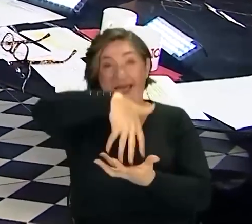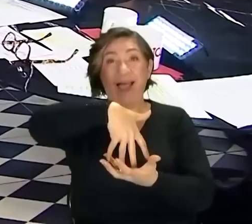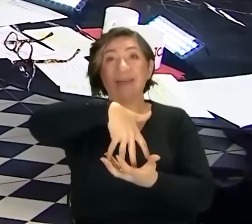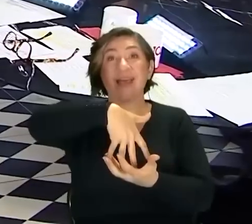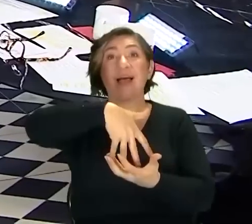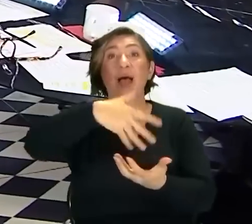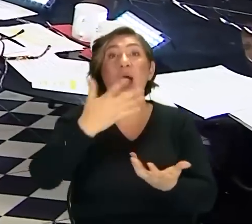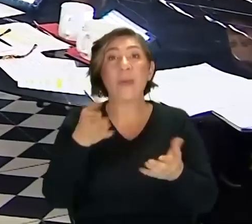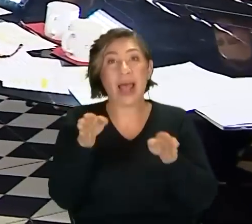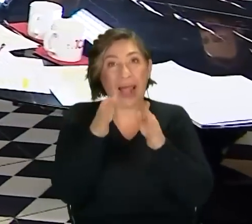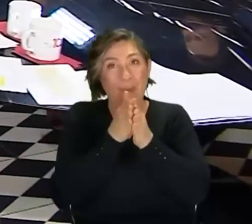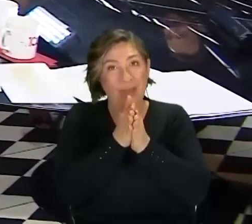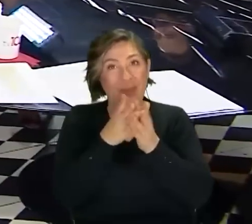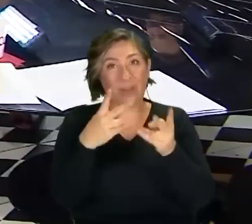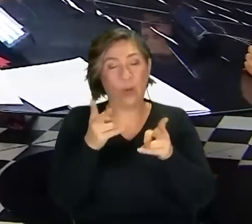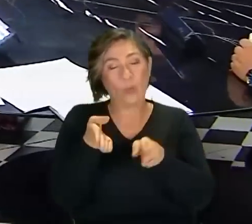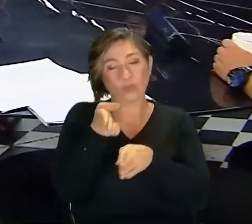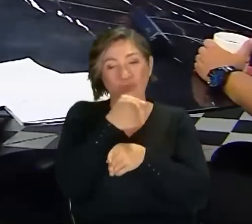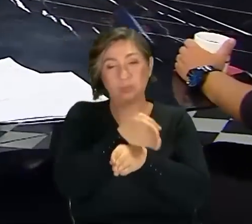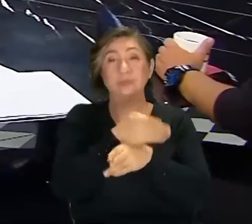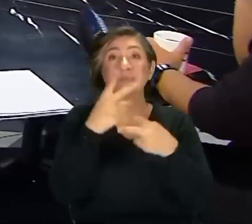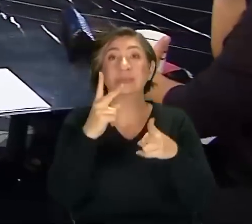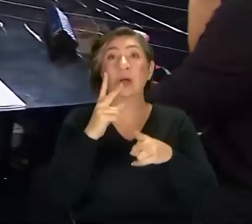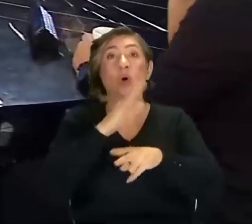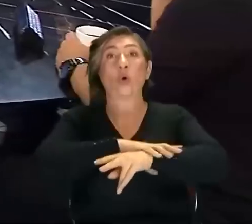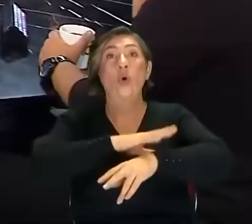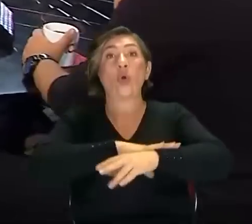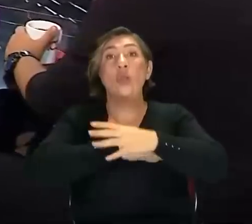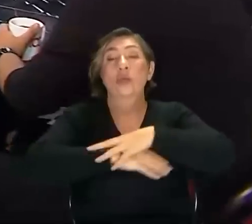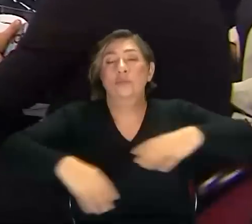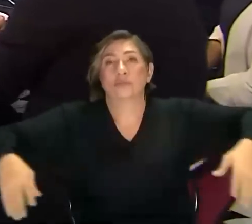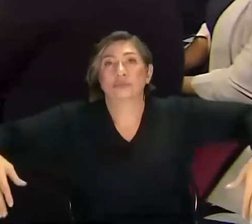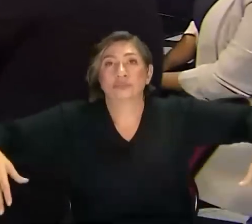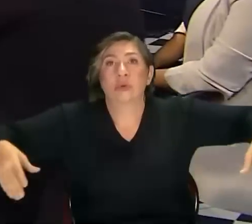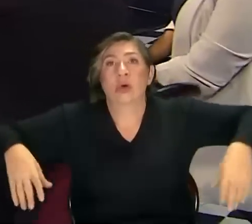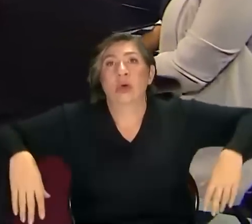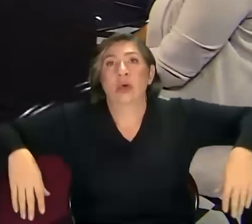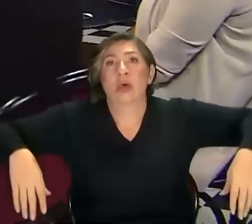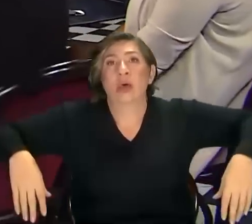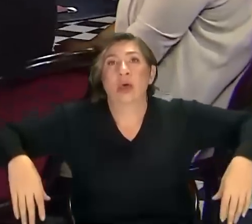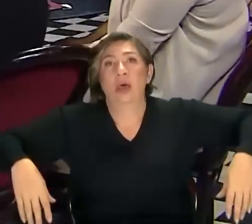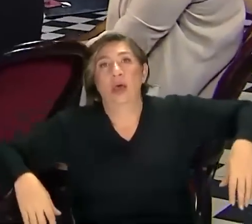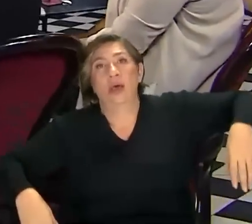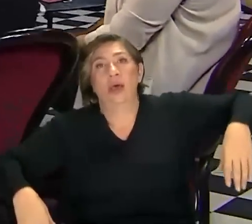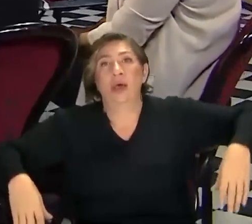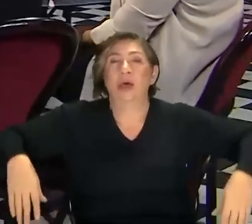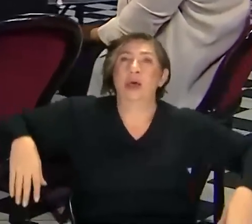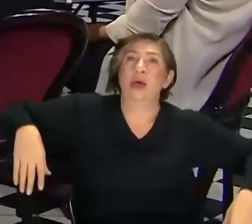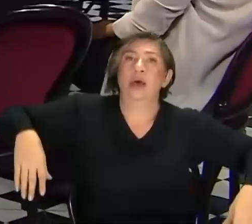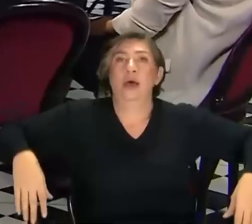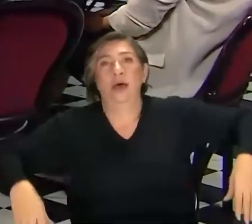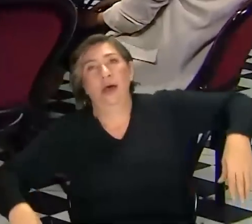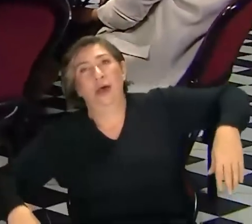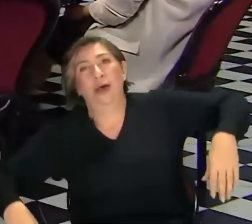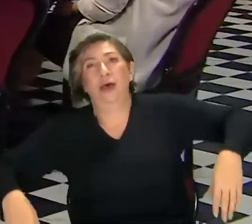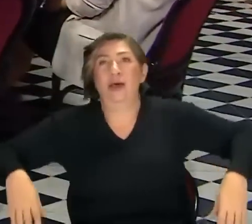Halbuki aslında kapanabiliyor. Değil mi? Tabii. Yani kollar filan. Bu çocuk sürekli böyle duyar. Şöyle bir şey böyle. Humpty Dumpty gibi bir